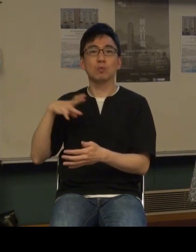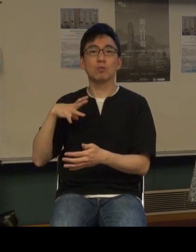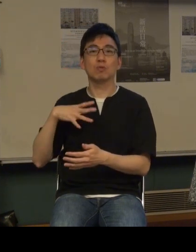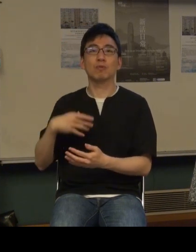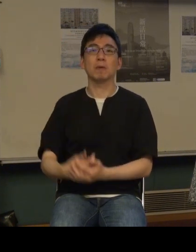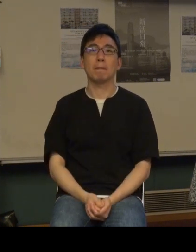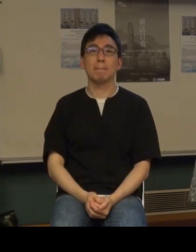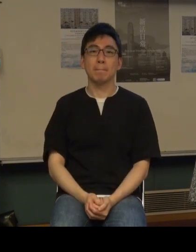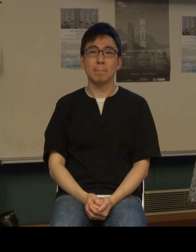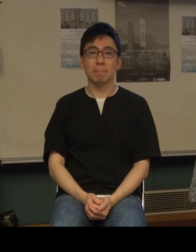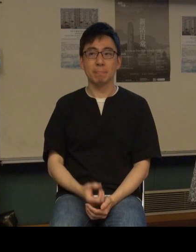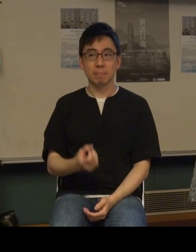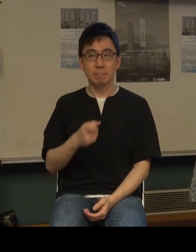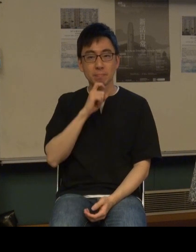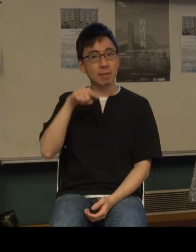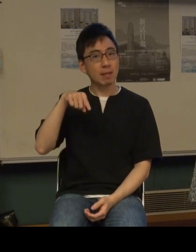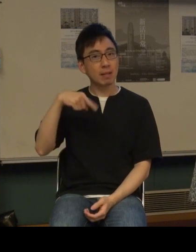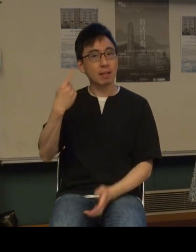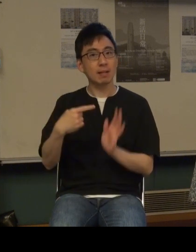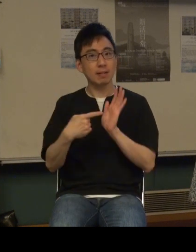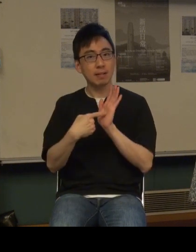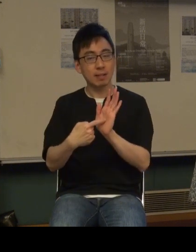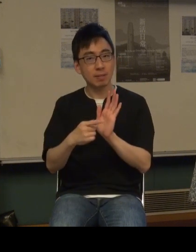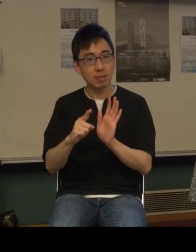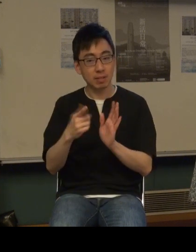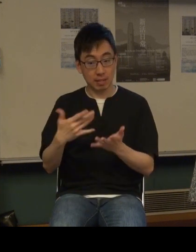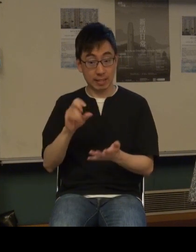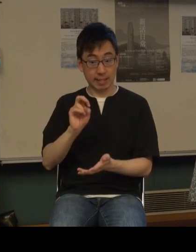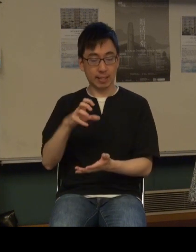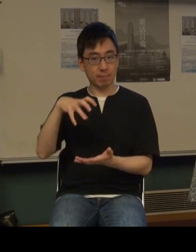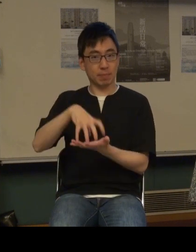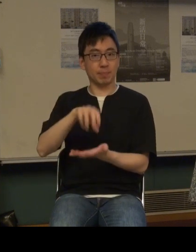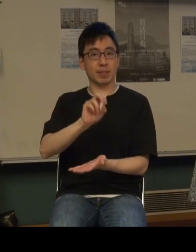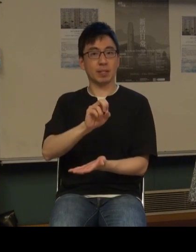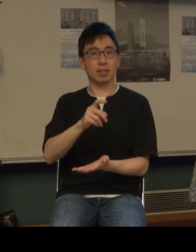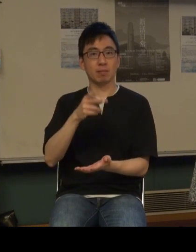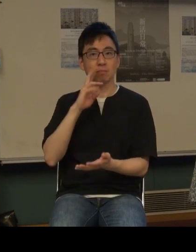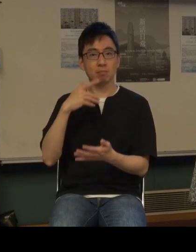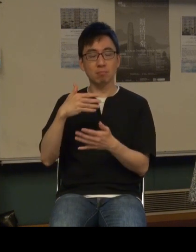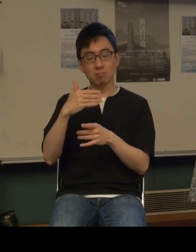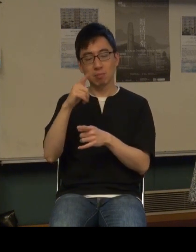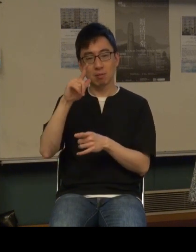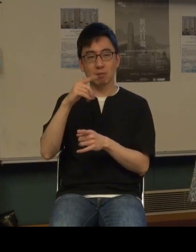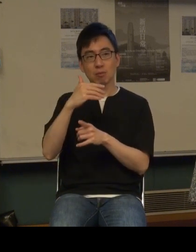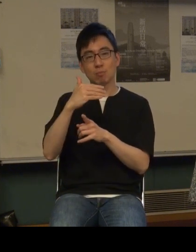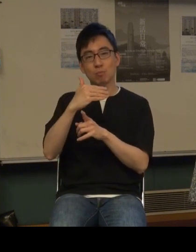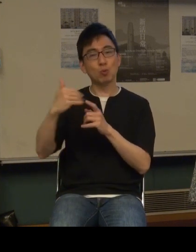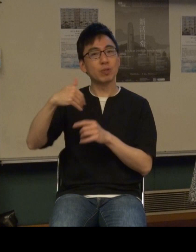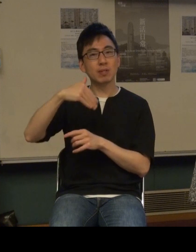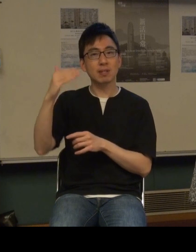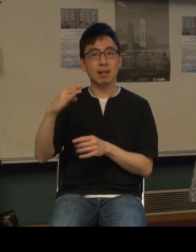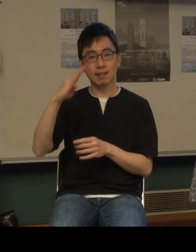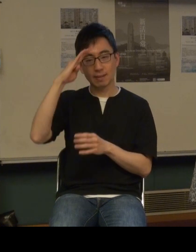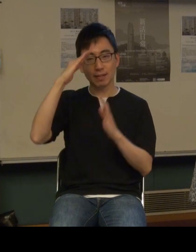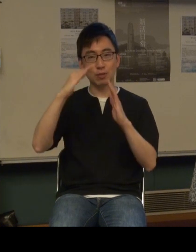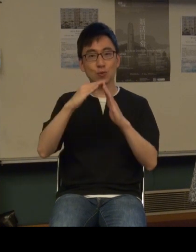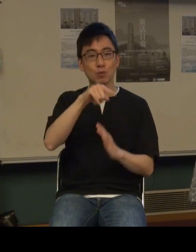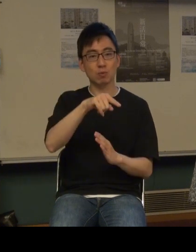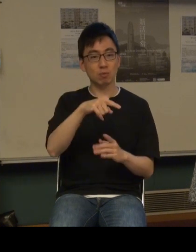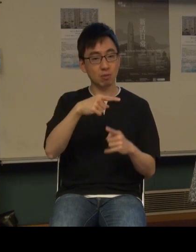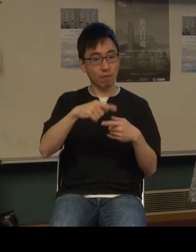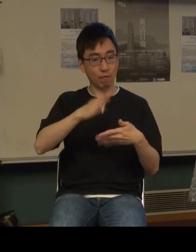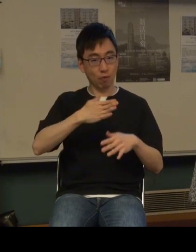另一個例子咧就係而家都係留得低喺度嘅咧，就係即係舊嘅半山區嘅警署啦，都係用類似嘅風